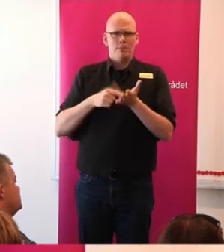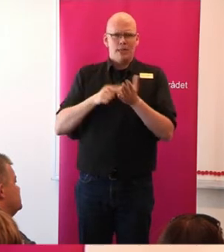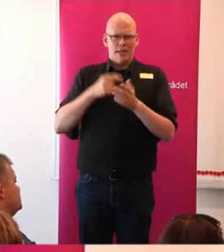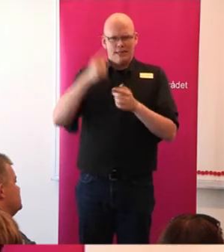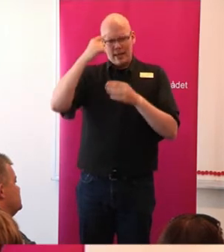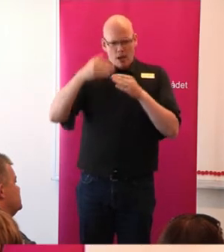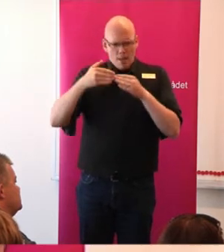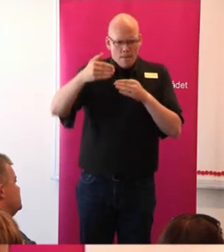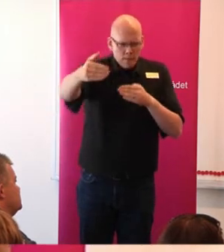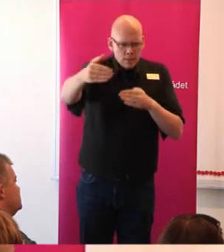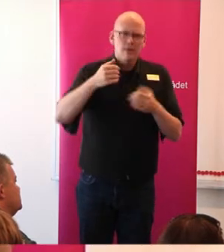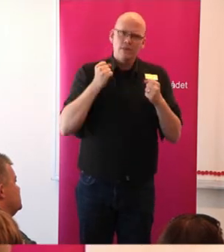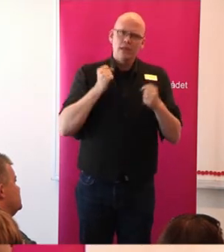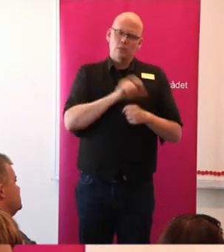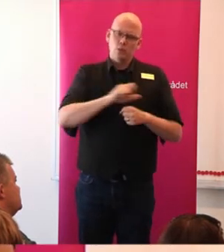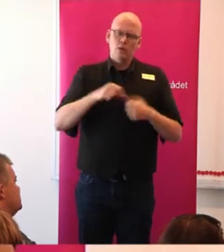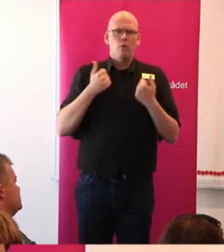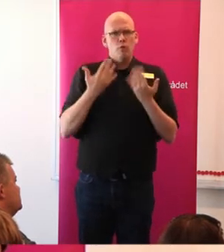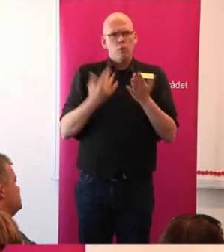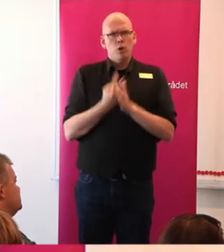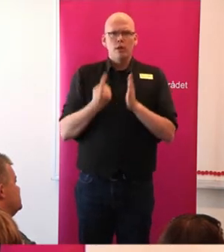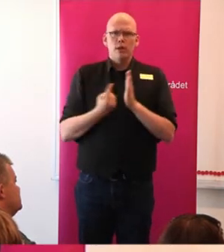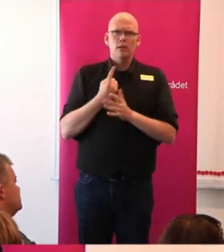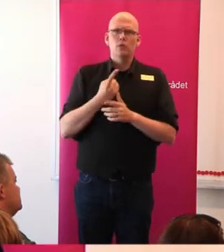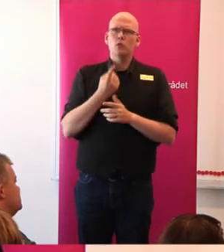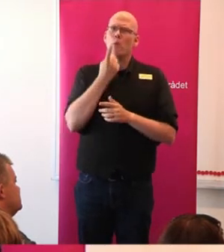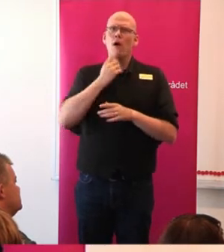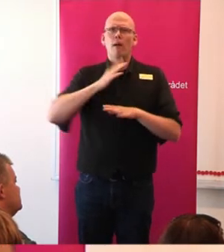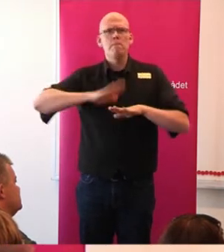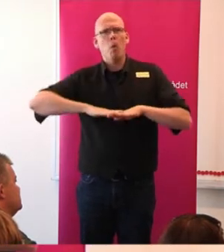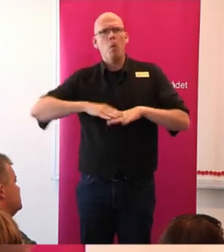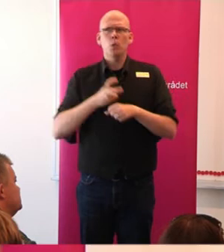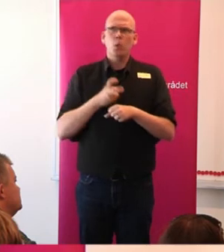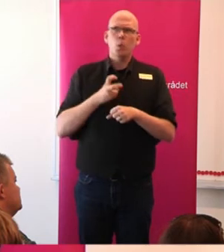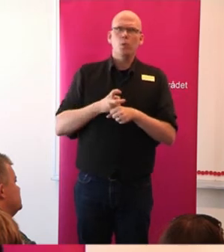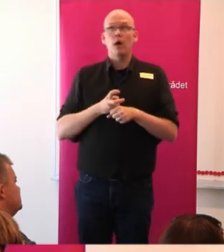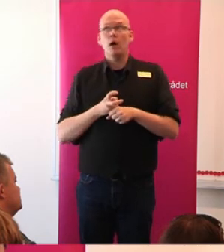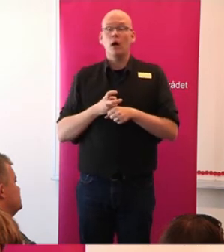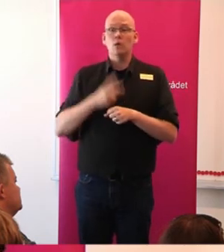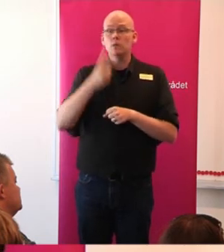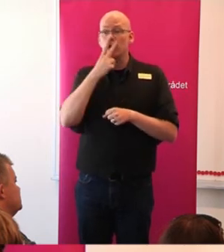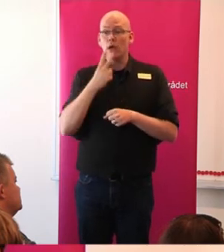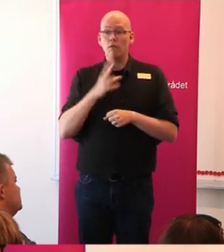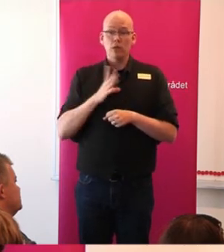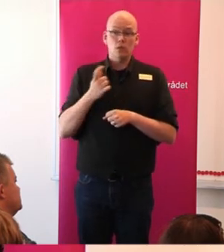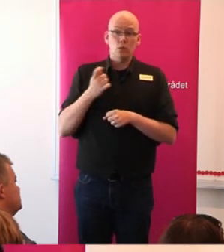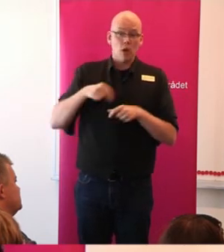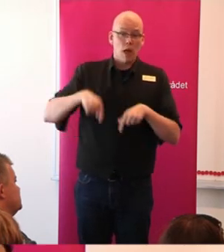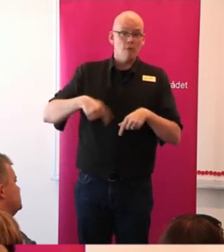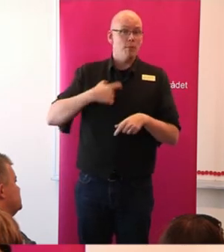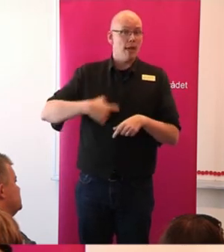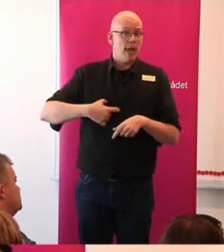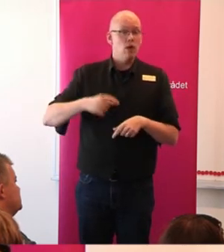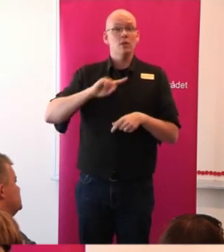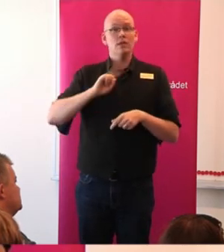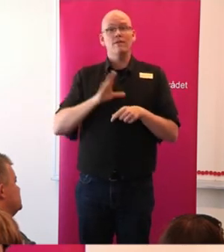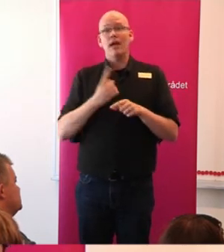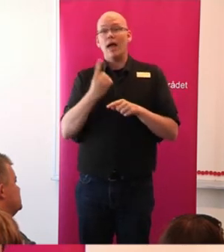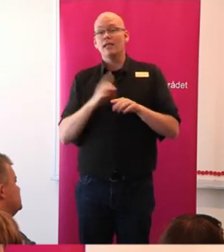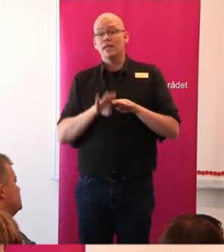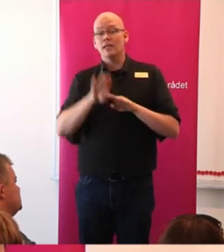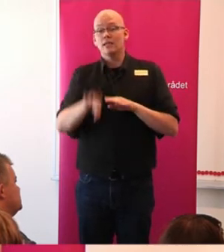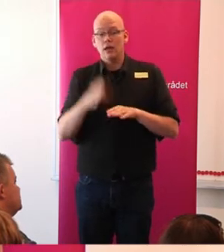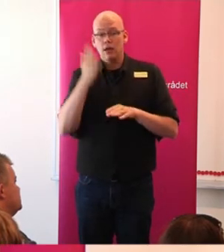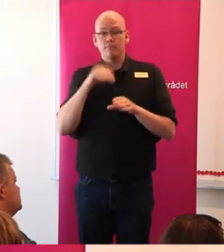och komma på fötter och känna att det här kan vara någonting. Och sen att det finns ett steg 2 med möjligheter att kliva in i allmän kurs